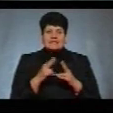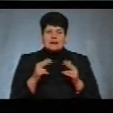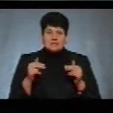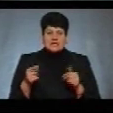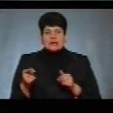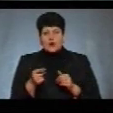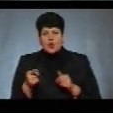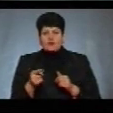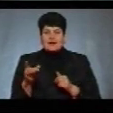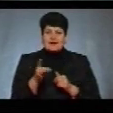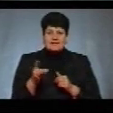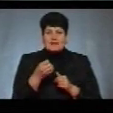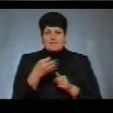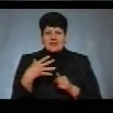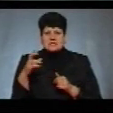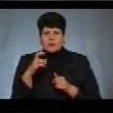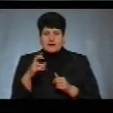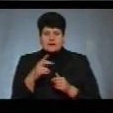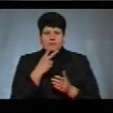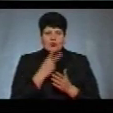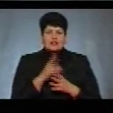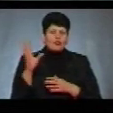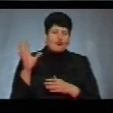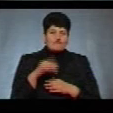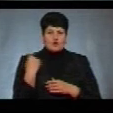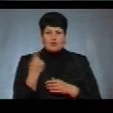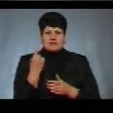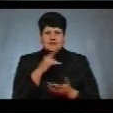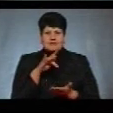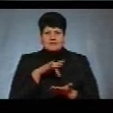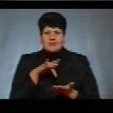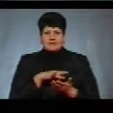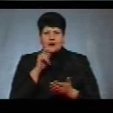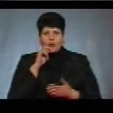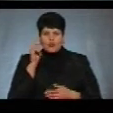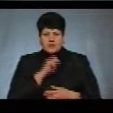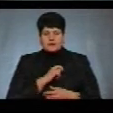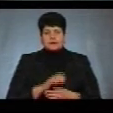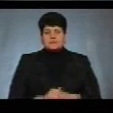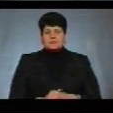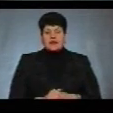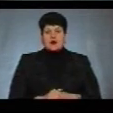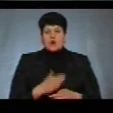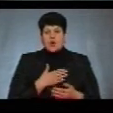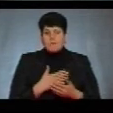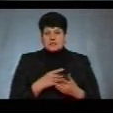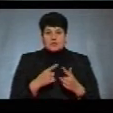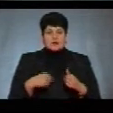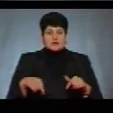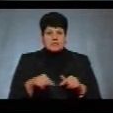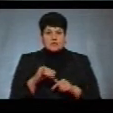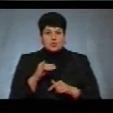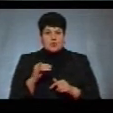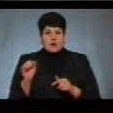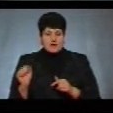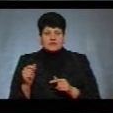і Рівному. 15 березня його представили у всіх обласних центрах України, повідомила Юлія Ковальчук. Громадська організація «Центр ЮА»